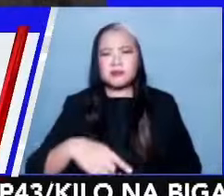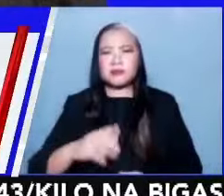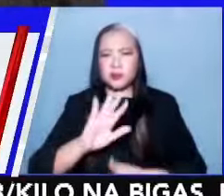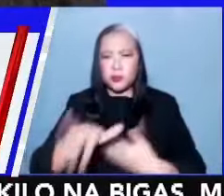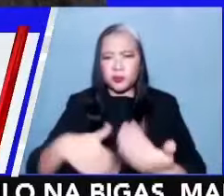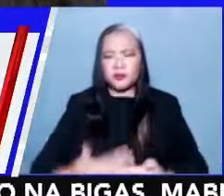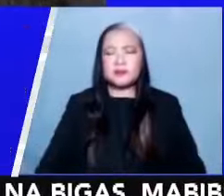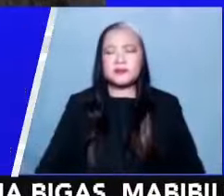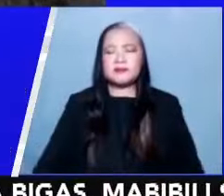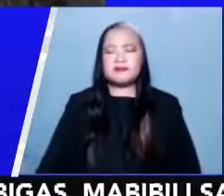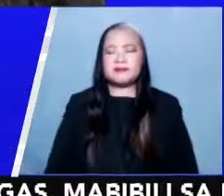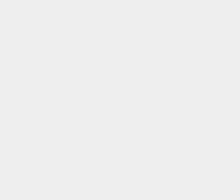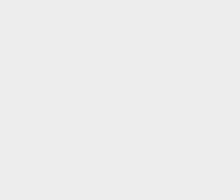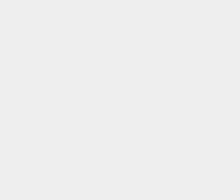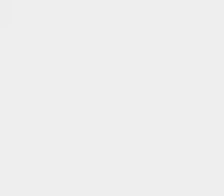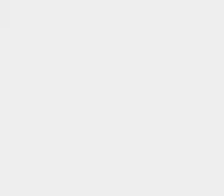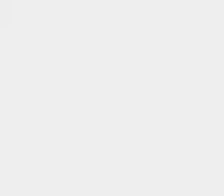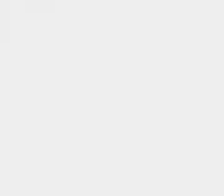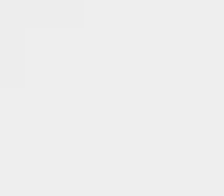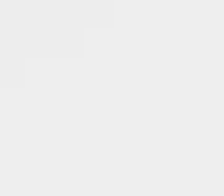po. Thank you po.